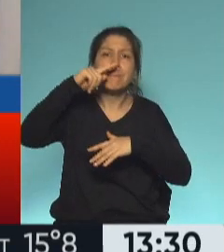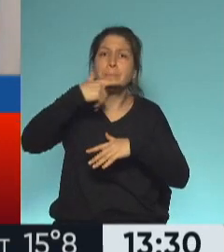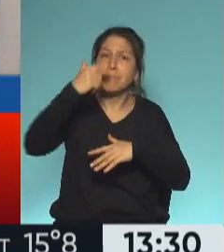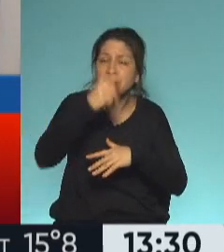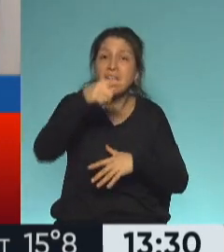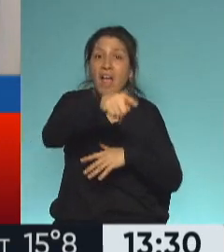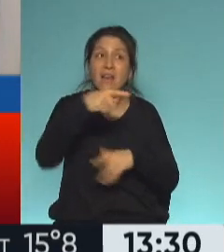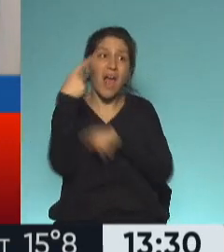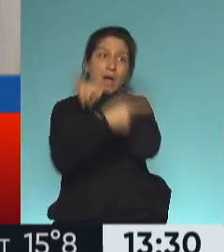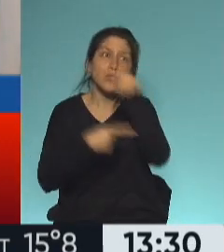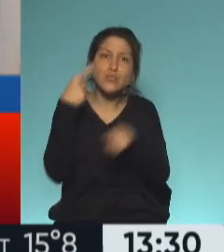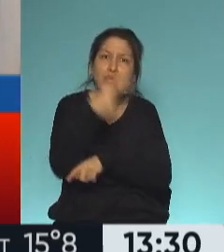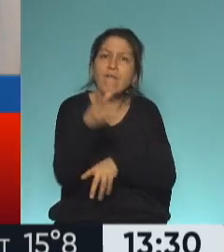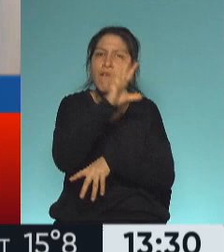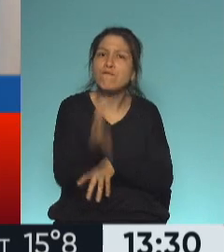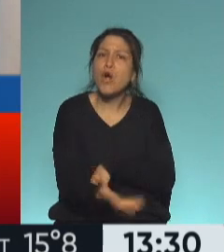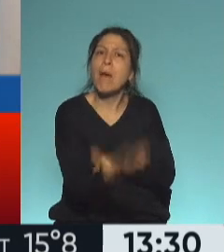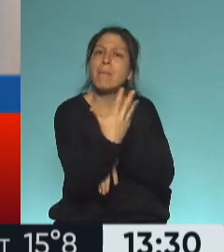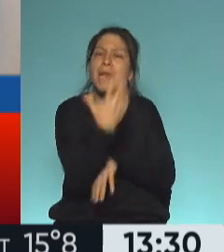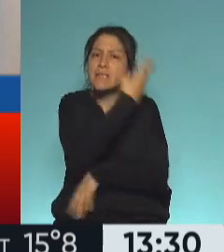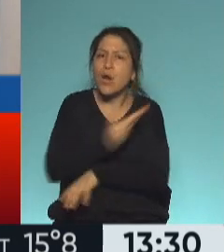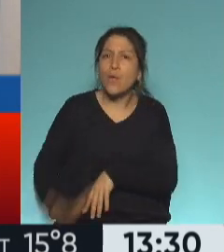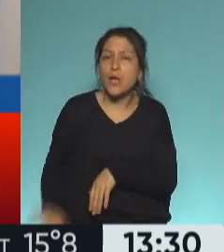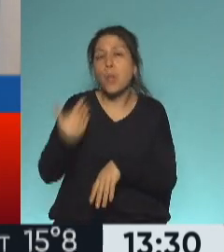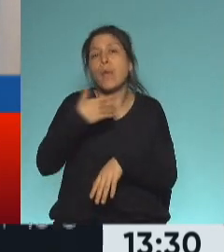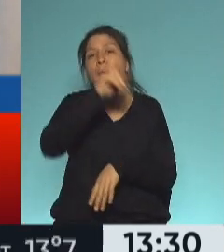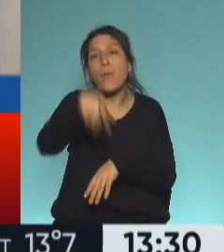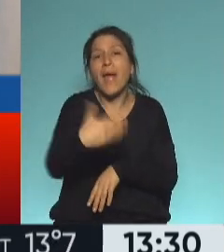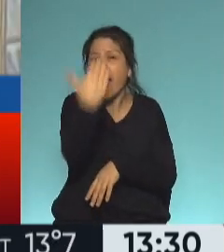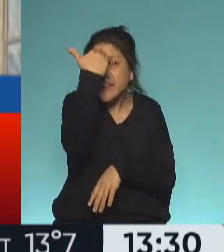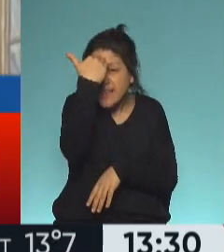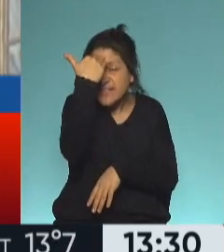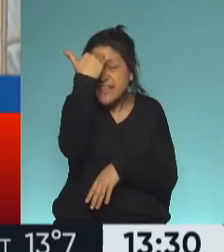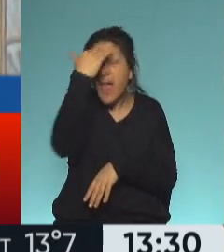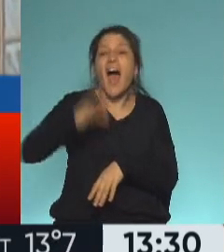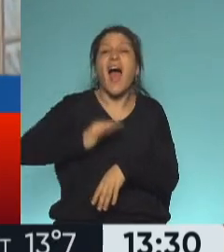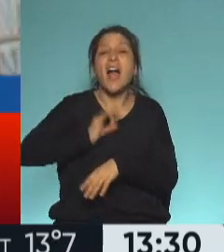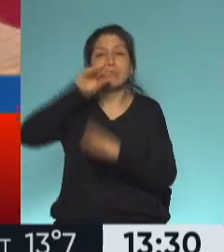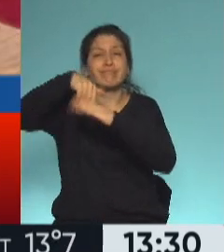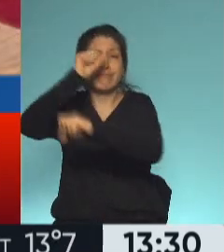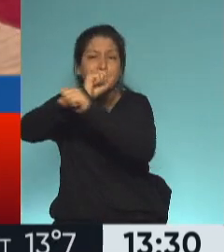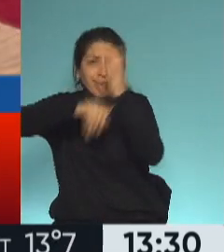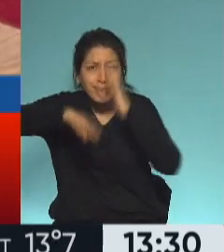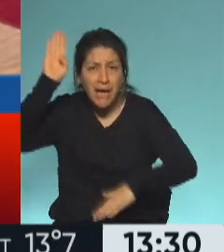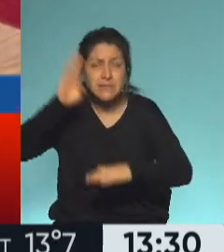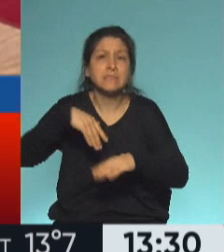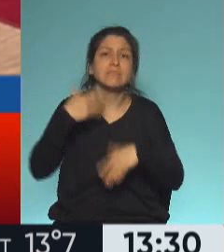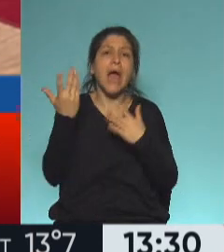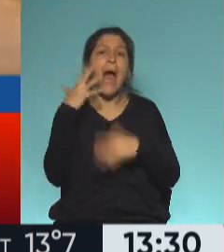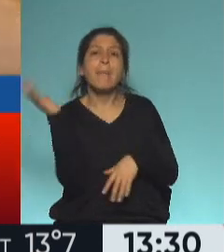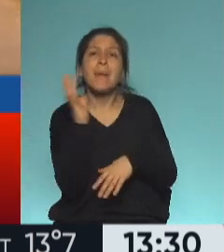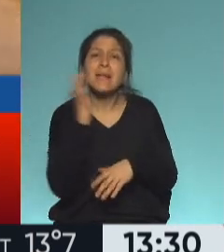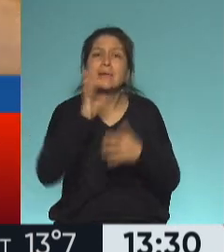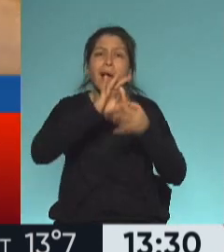de conspirar contra el gobierno y podría afrontar más de 15 años de cárcel si es condenado. La reacción de la Unión Europea de urgir a todas